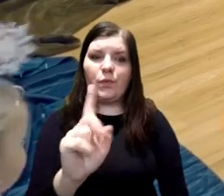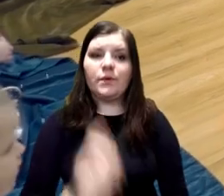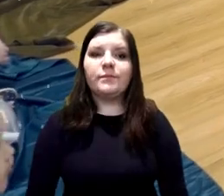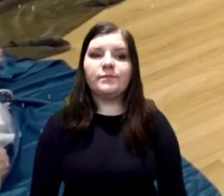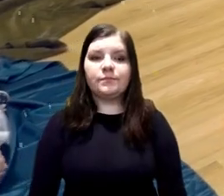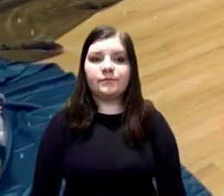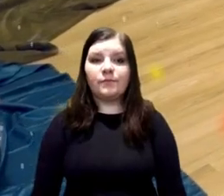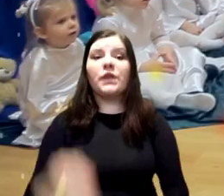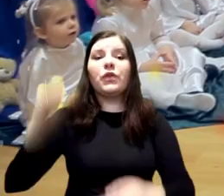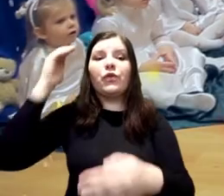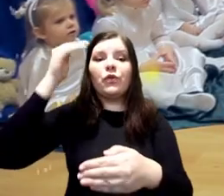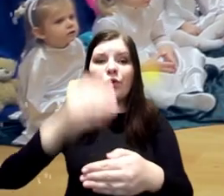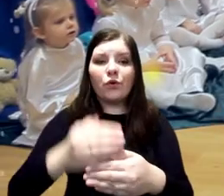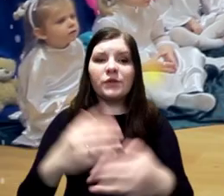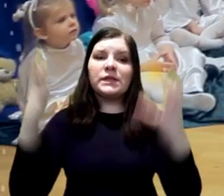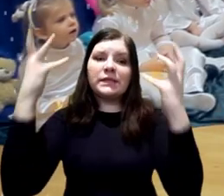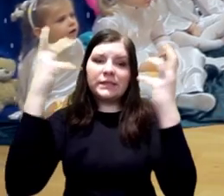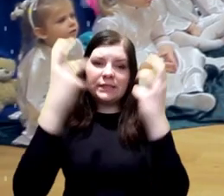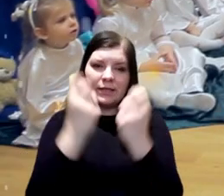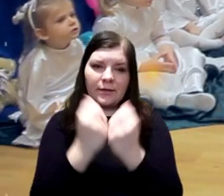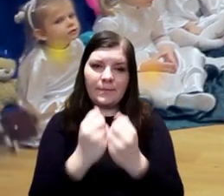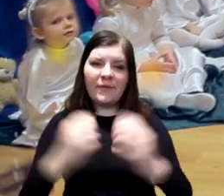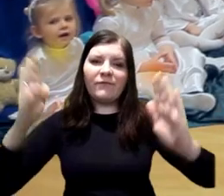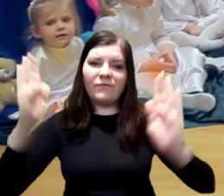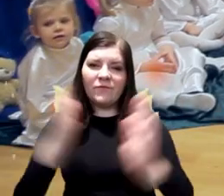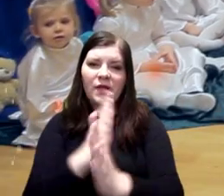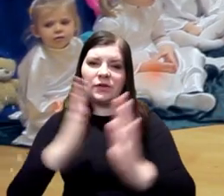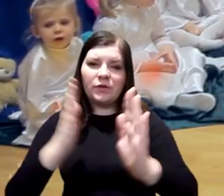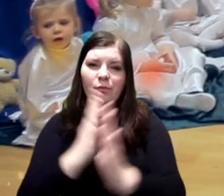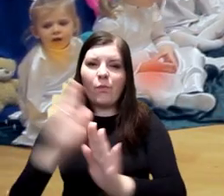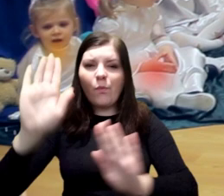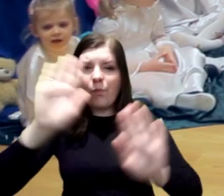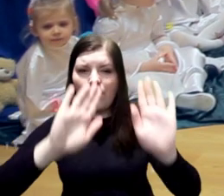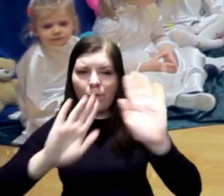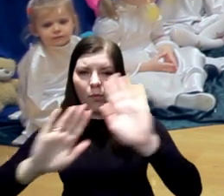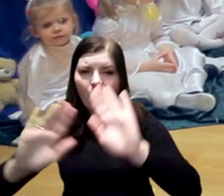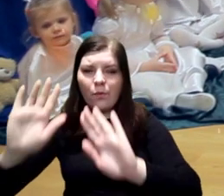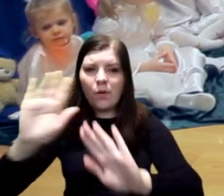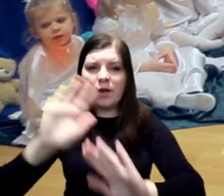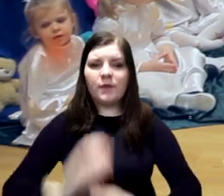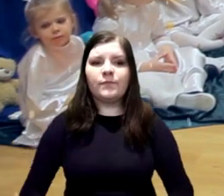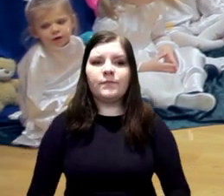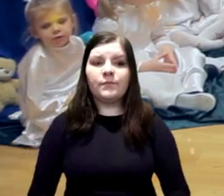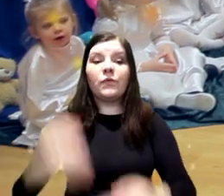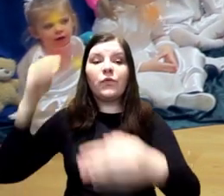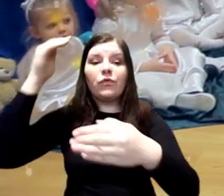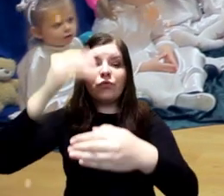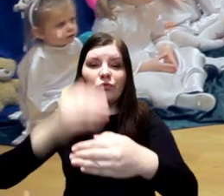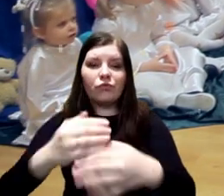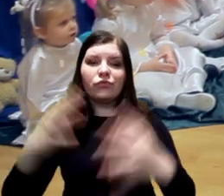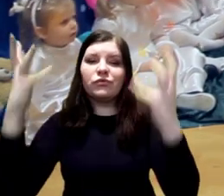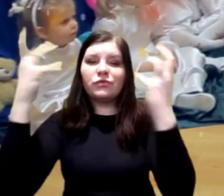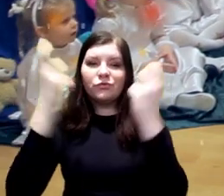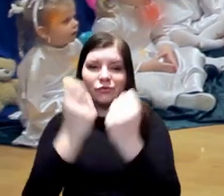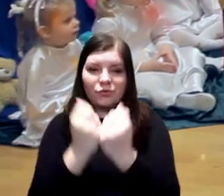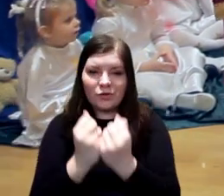tak piękne prace właśnie wykonały nam tutaj w naszej współpracy. Także cieszę się i dziękuję serdecznie, że możemy tak super współpracować również przy tworzeniu takich dużych,